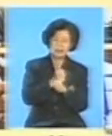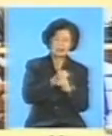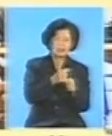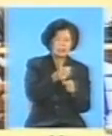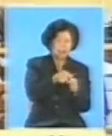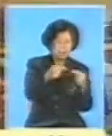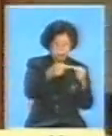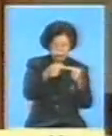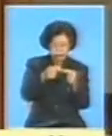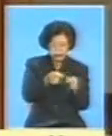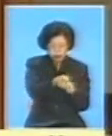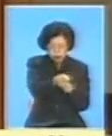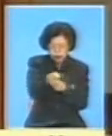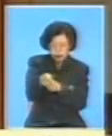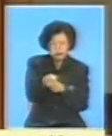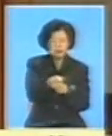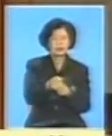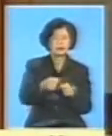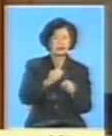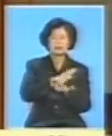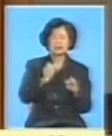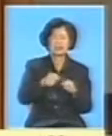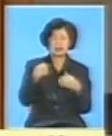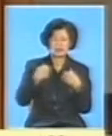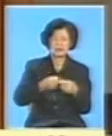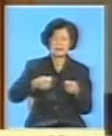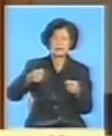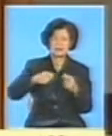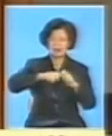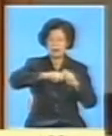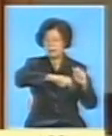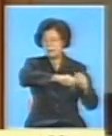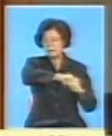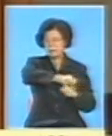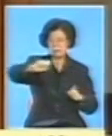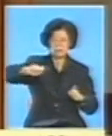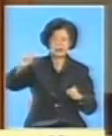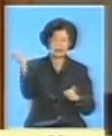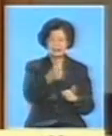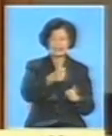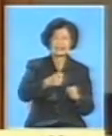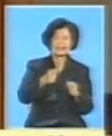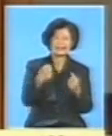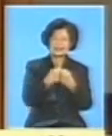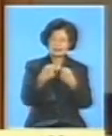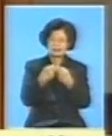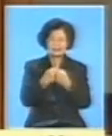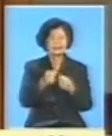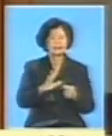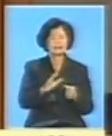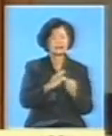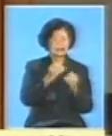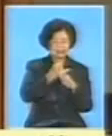างออกช่างอุตสาหกรรมไม่ใช่ไปชักอีดาบตีกันอยู่ทุกวันอยู่นี้ไม่ได้นะจะเชื่อมโยงกันยังไงให้เขาสามารถรับไปเข้าโรงง